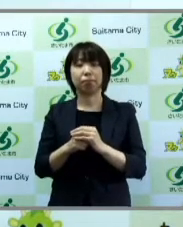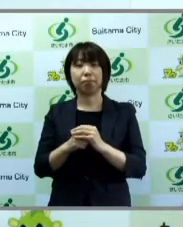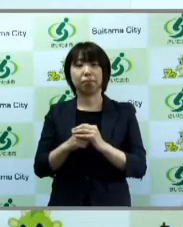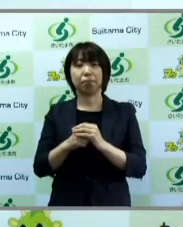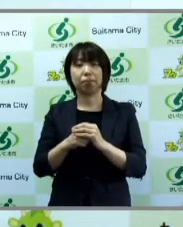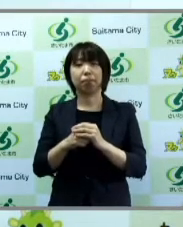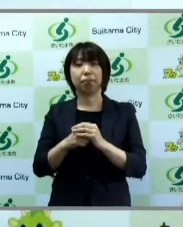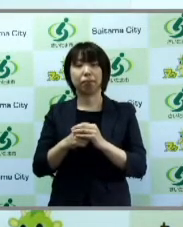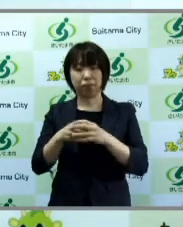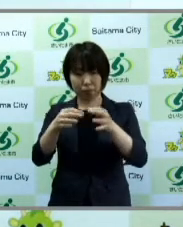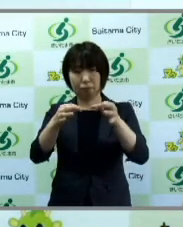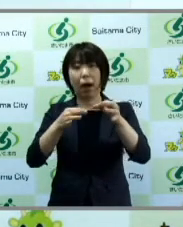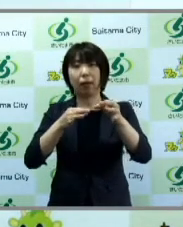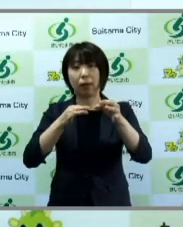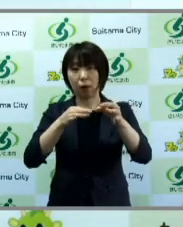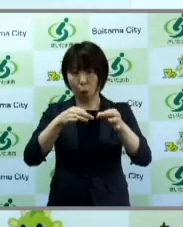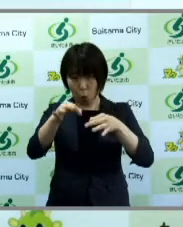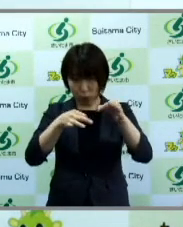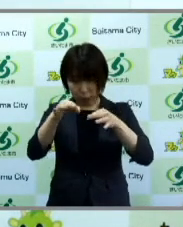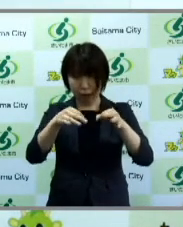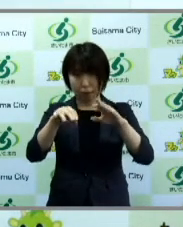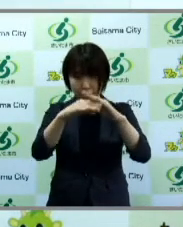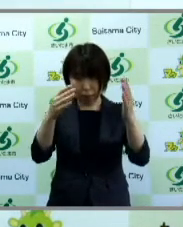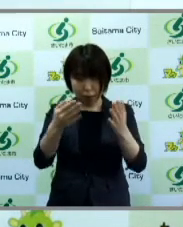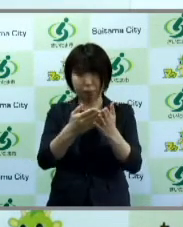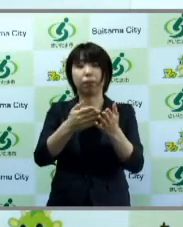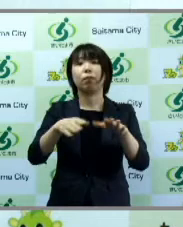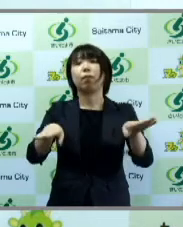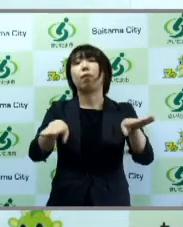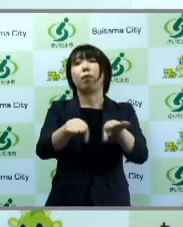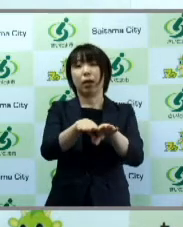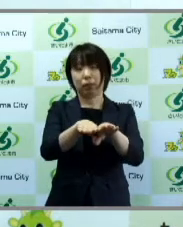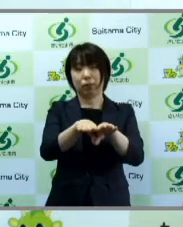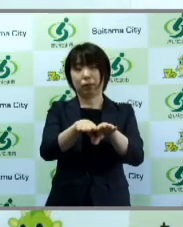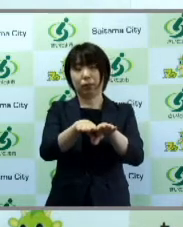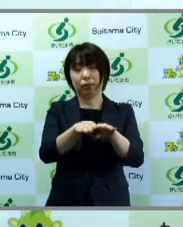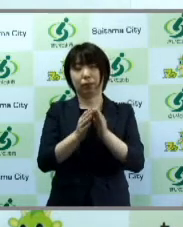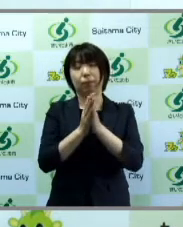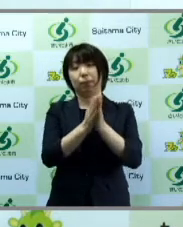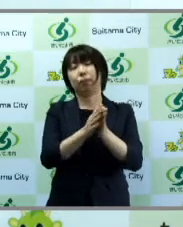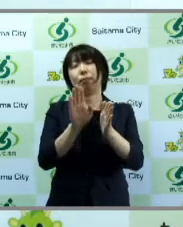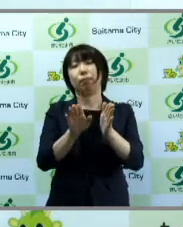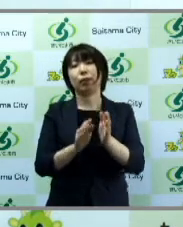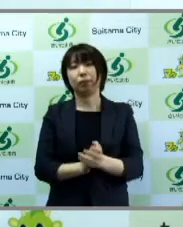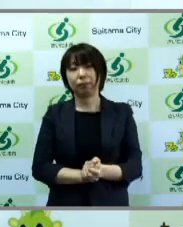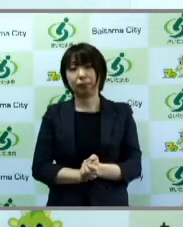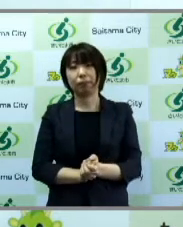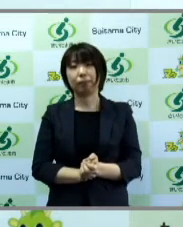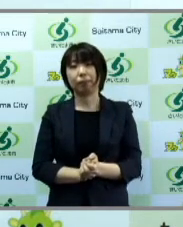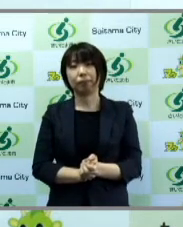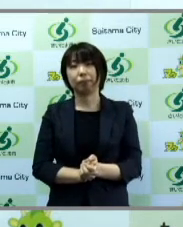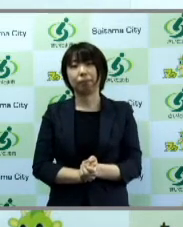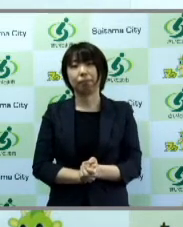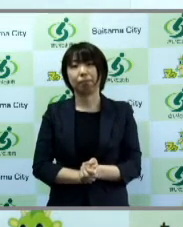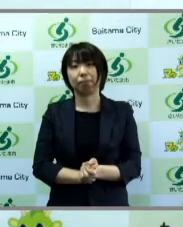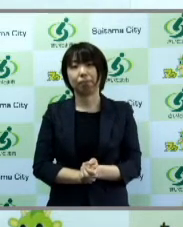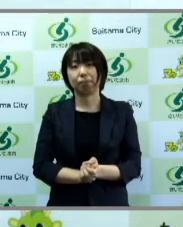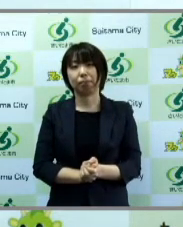については休業していただいているところでございます。その中で